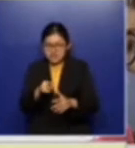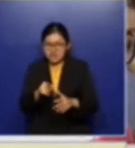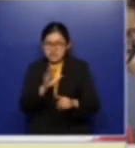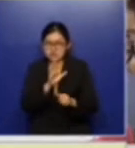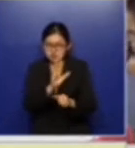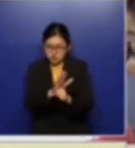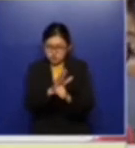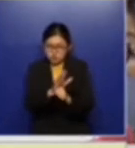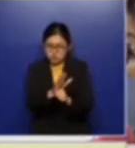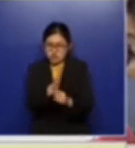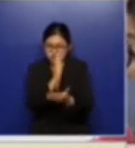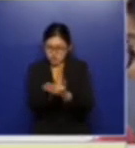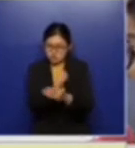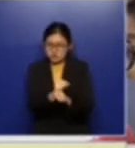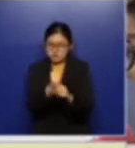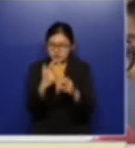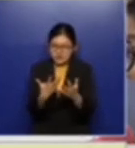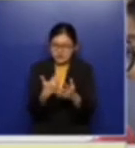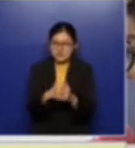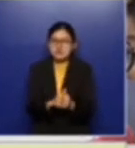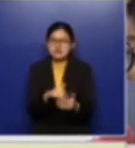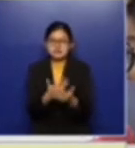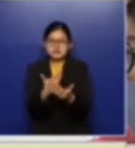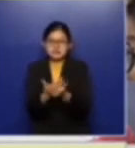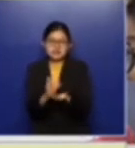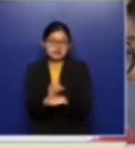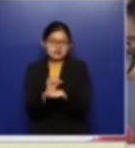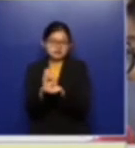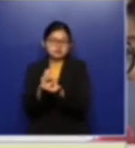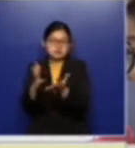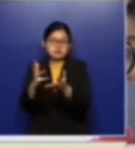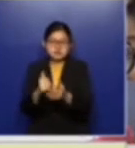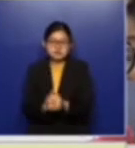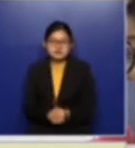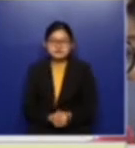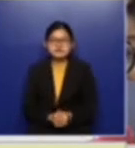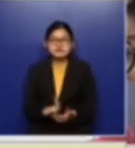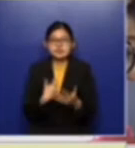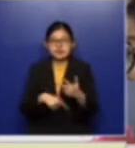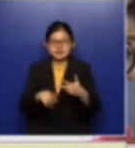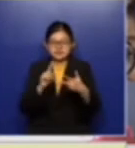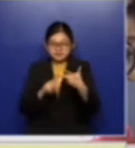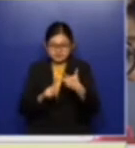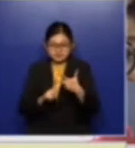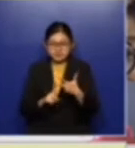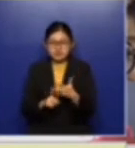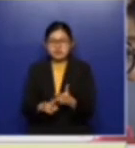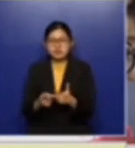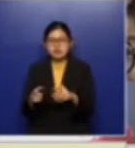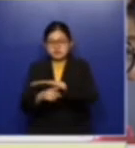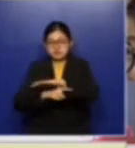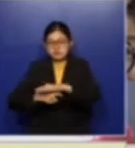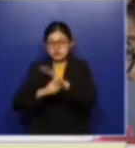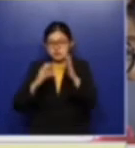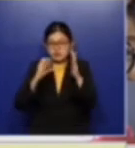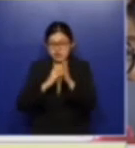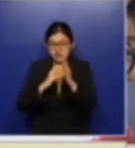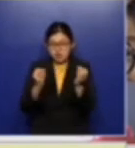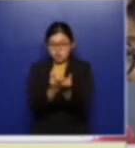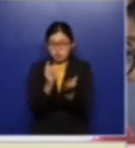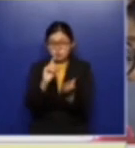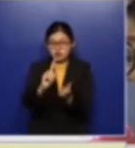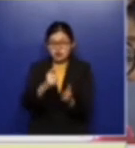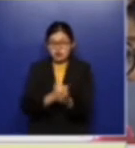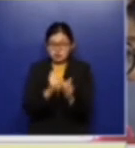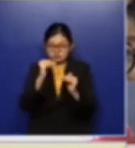สุดท้ายก็ไม่มีเงินลงทุนในที่สุดครับท่านประธานความเสียหายอีกประการหนึ่งที่ชาวนาภาคกลางได้รับมาโดยตลอดคือเรื่องของ